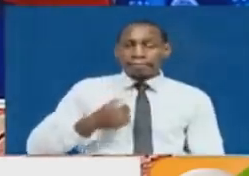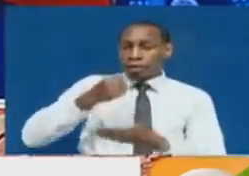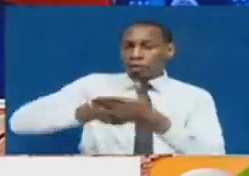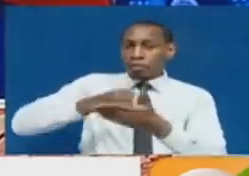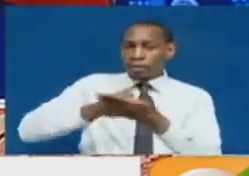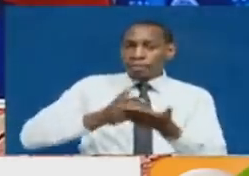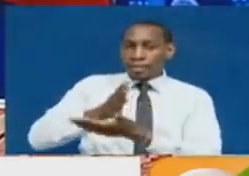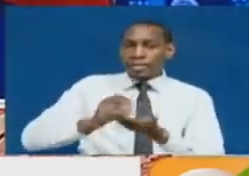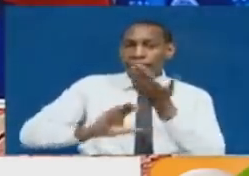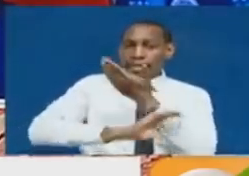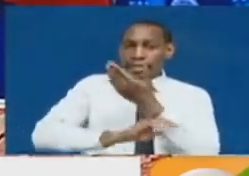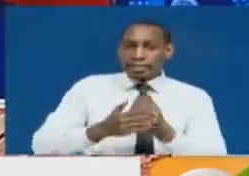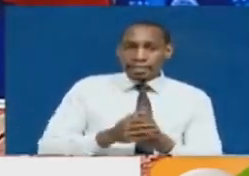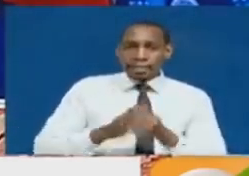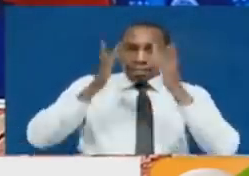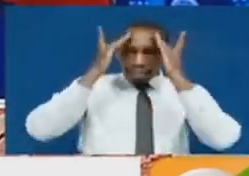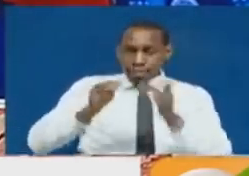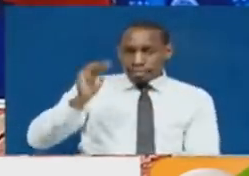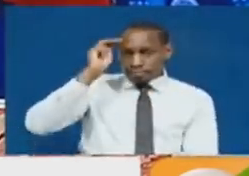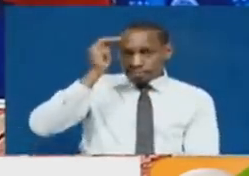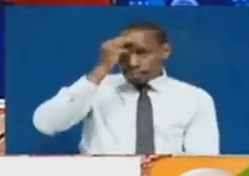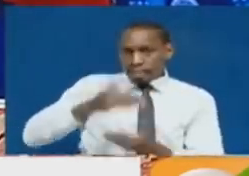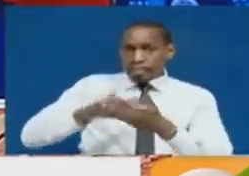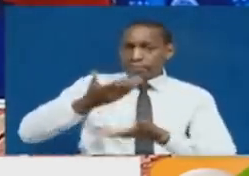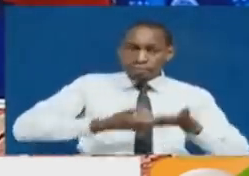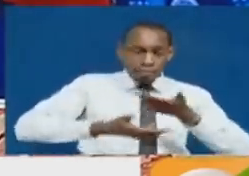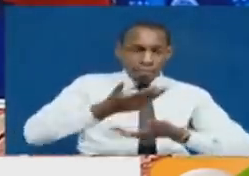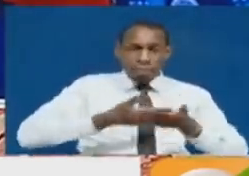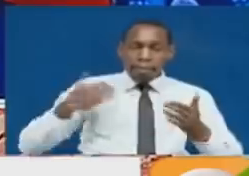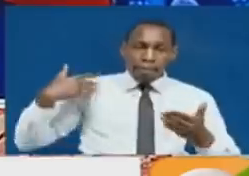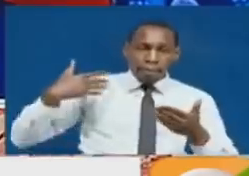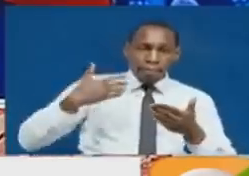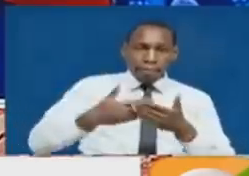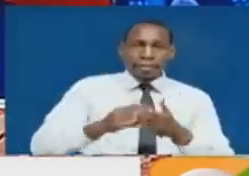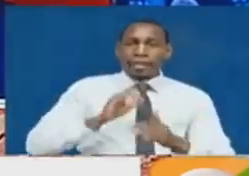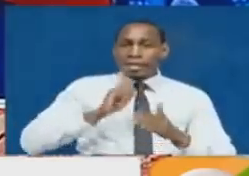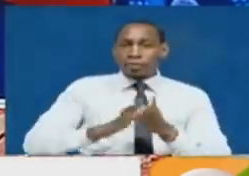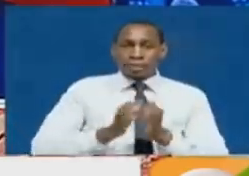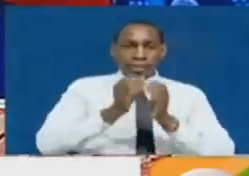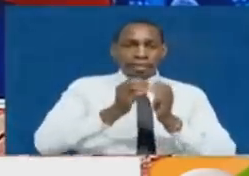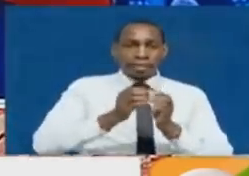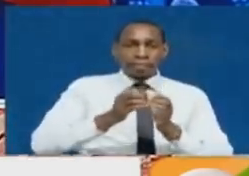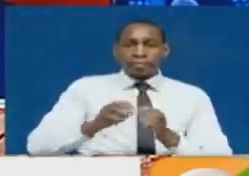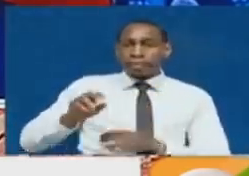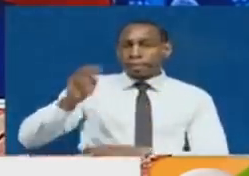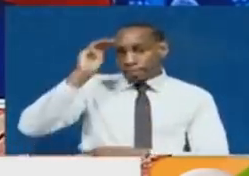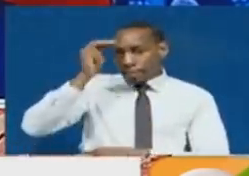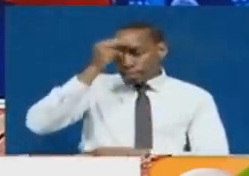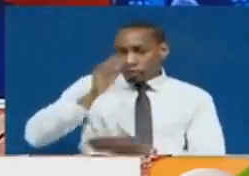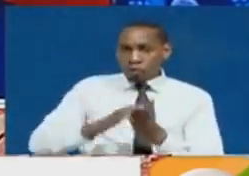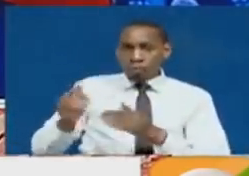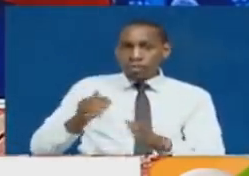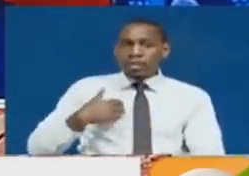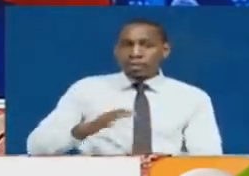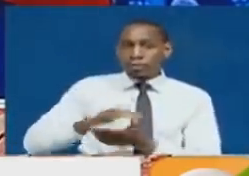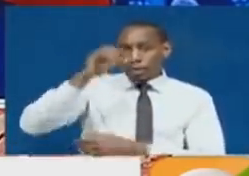kupigania haki hapa nchini. Uamuzi wa Karua umewadia baada ya mazungumzo marefu, Odinga akisema kiongozi huyo wa Narc-Kenya atapata nafasi